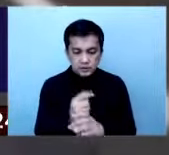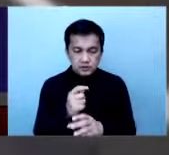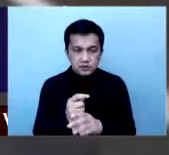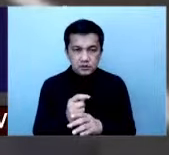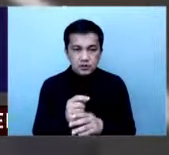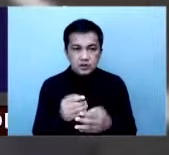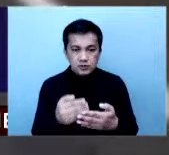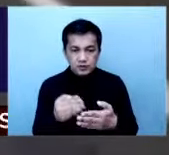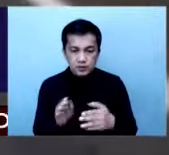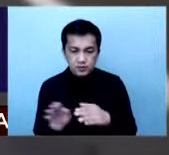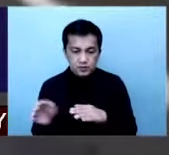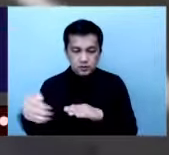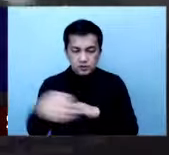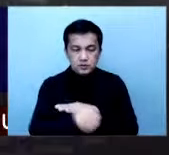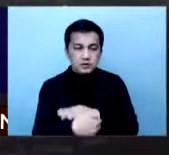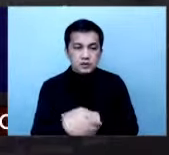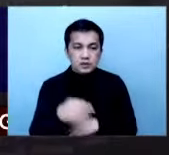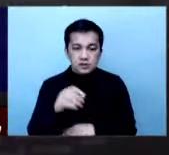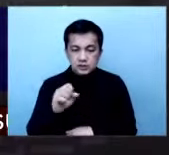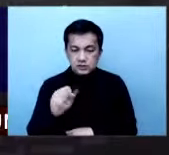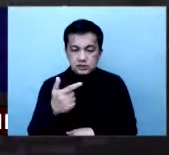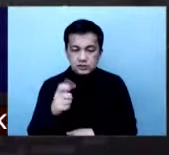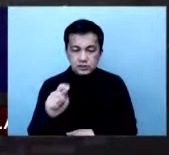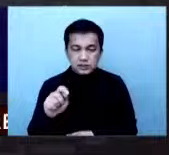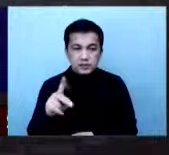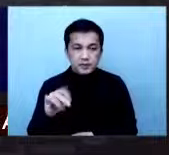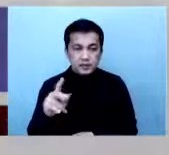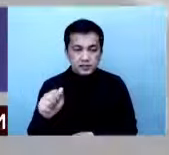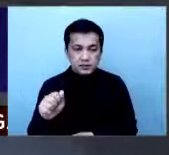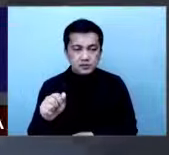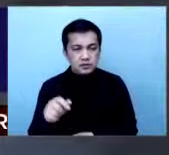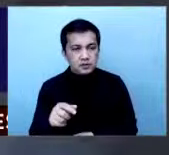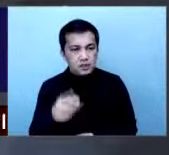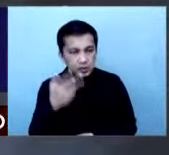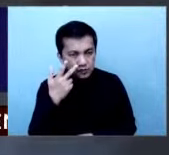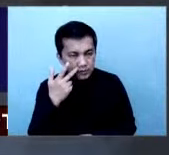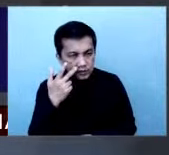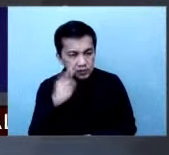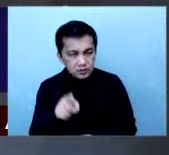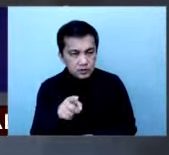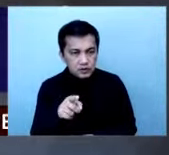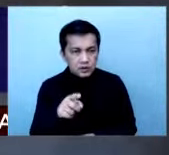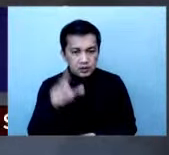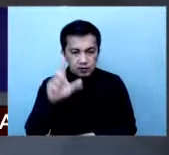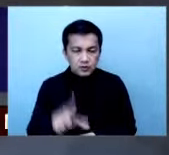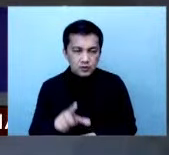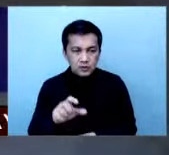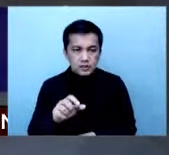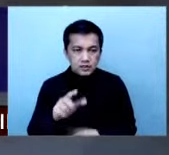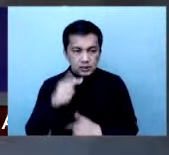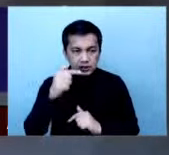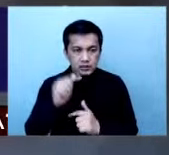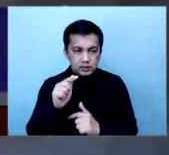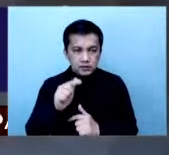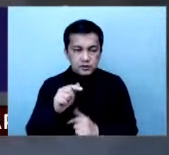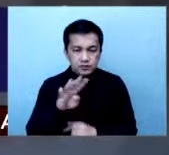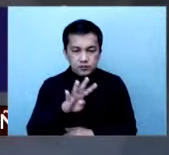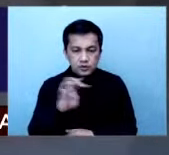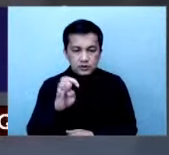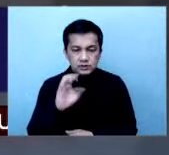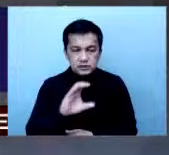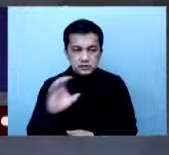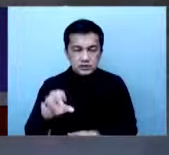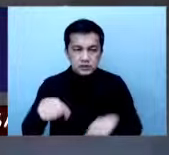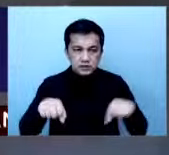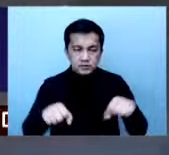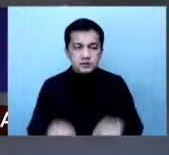sa Sergeant Rivera off ramp napag-alaman ding mas mababa sa limit ng Skyway na 400 cc ang motor nakipag-ugnayan